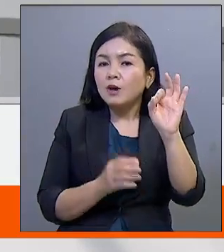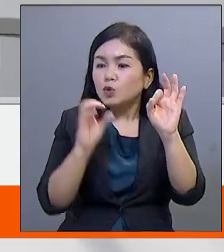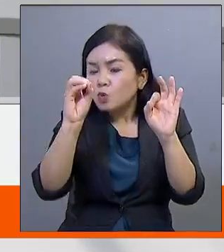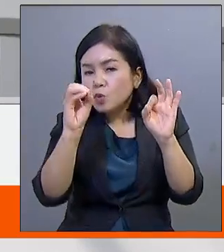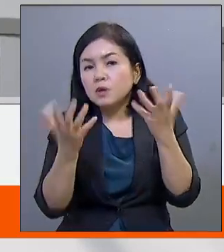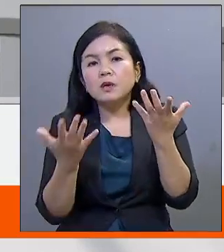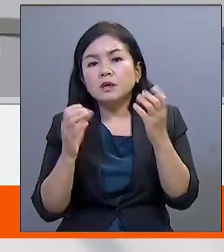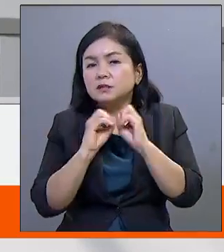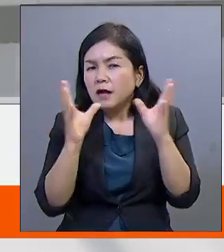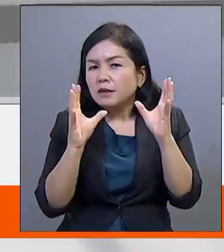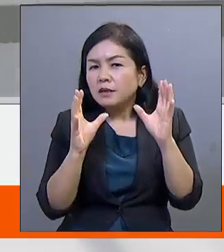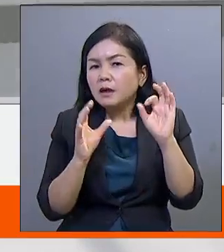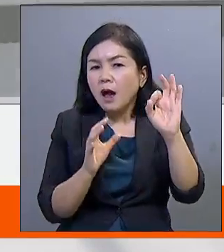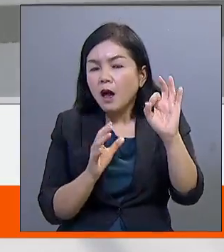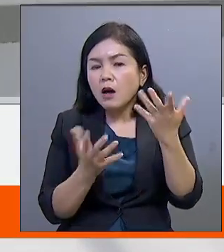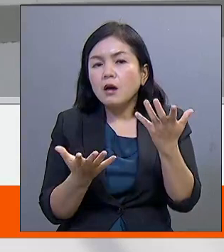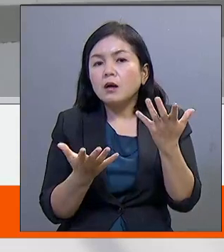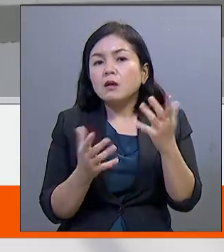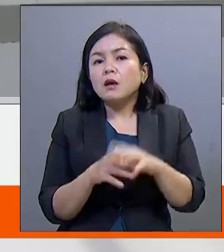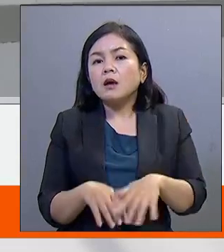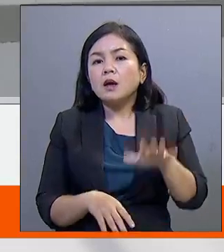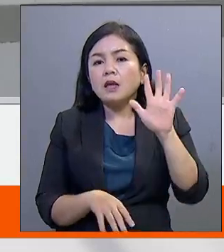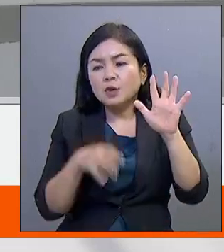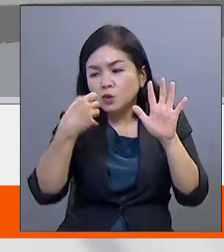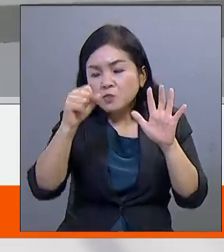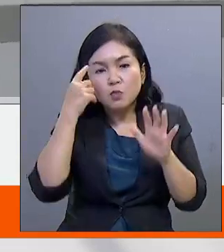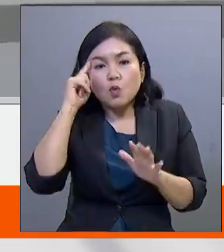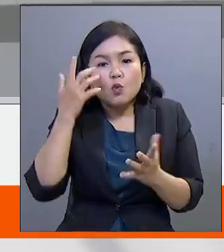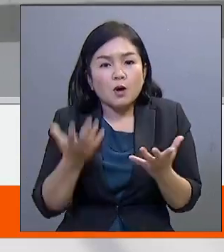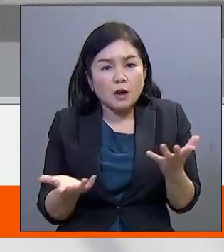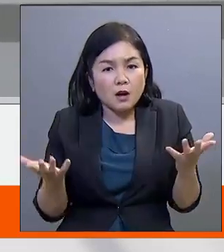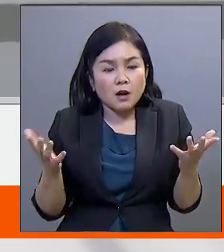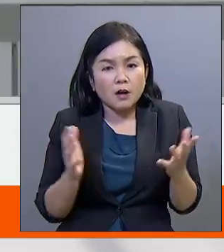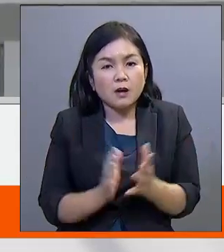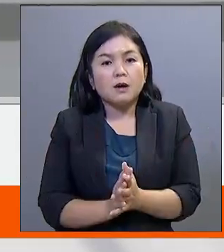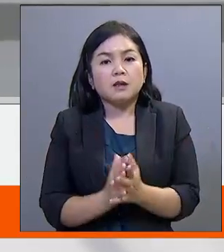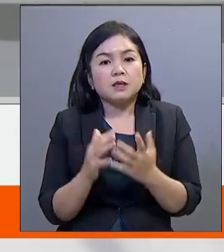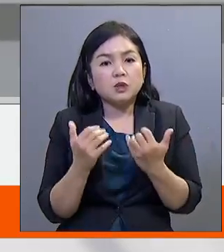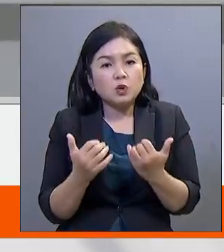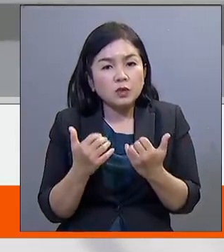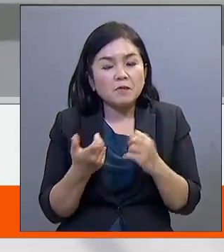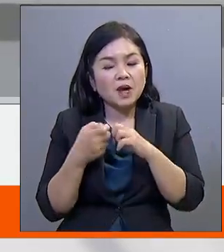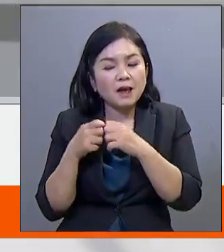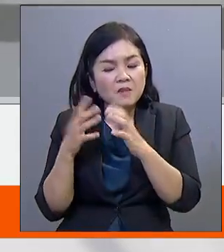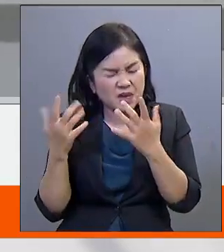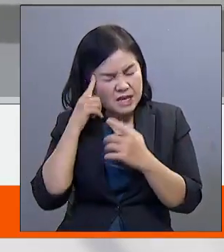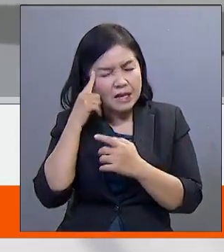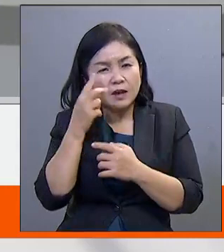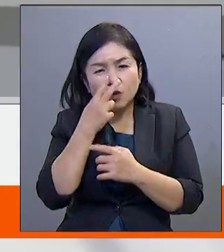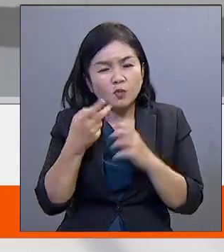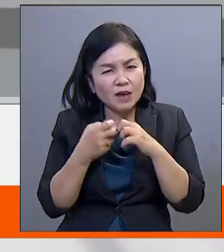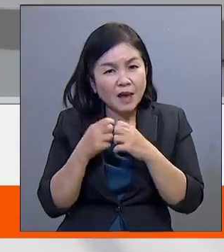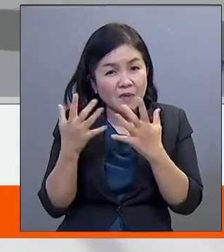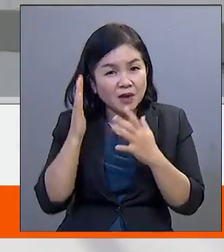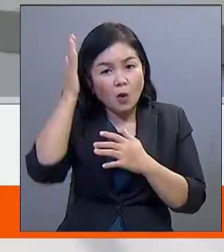เลย วงกะฉัน หรอว่าจะลงมาถกทั่ 5 ต่ 10 อย่างนเราไมรู้ก็คือวันนี้ไมมปัหาอะไร ถจะ